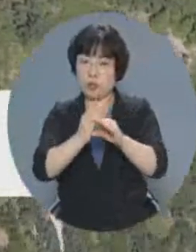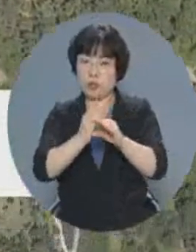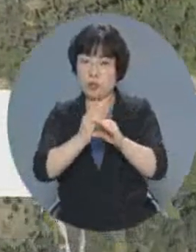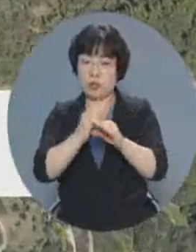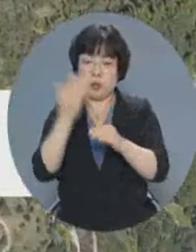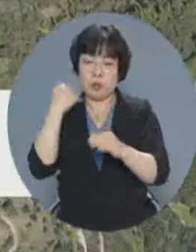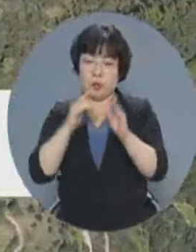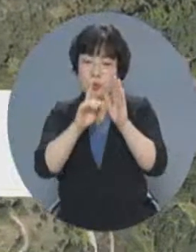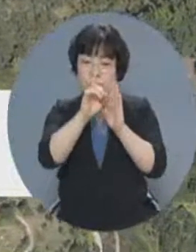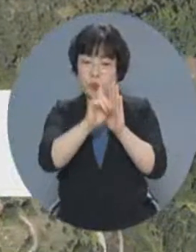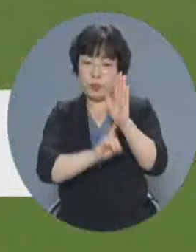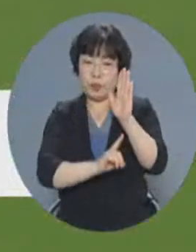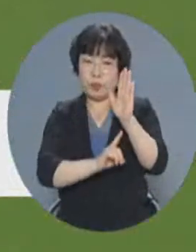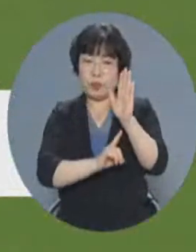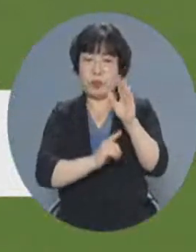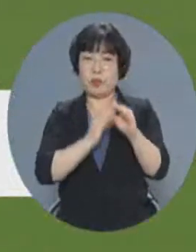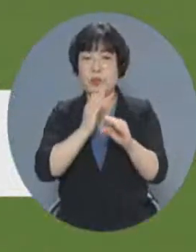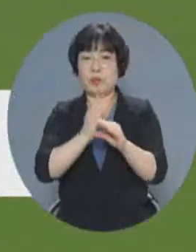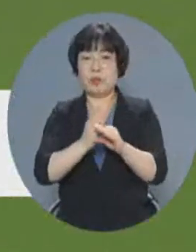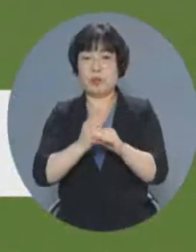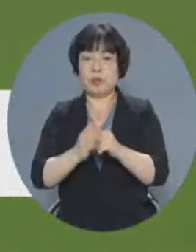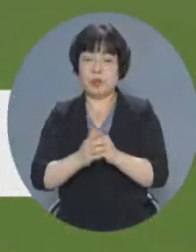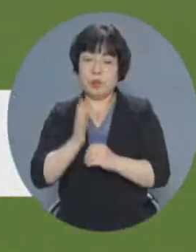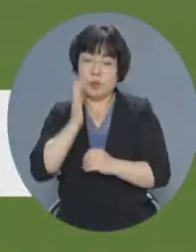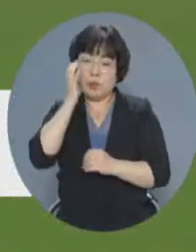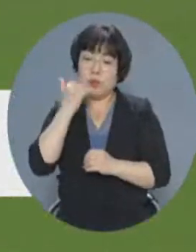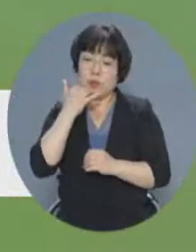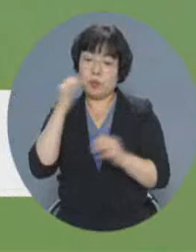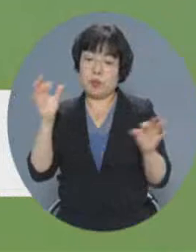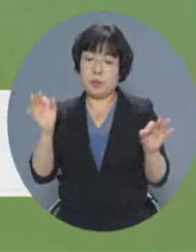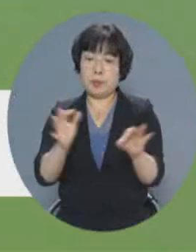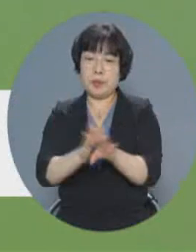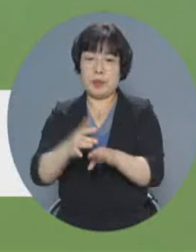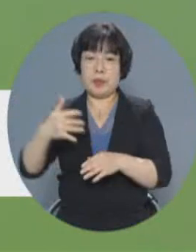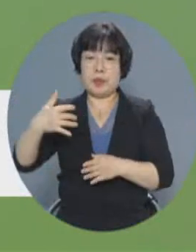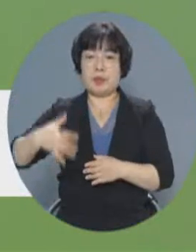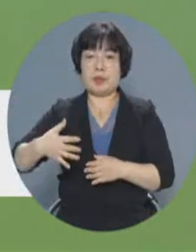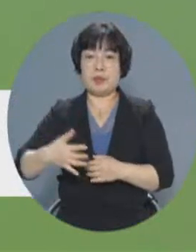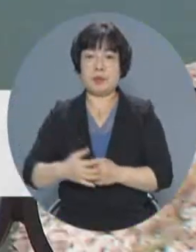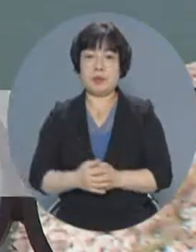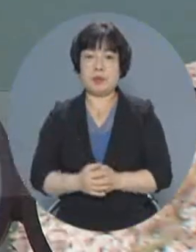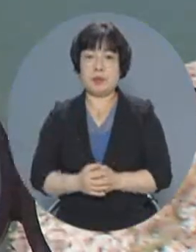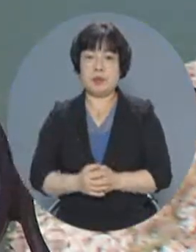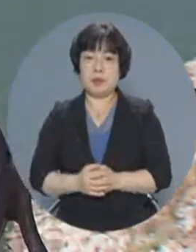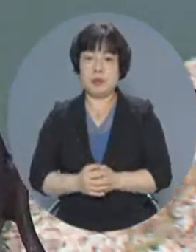최근 기온이 크게 내려가고 있는데도 녹조는 완전히 사라지지 않고 있는 겁니다.